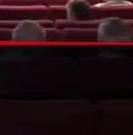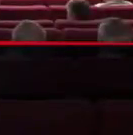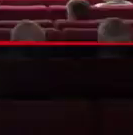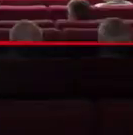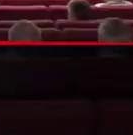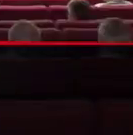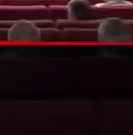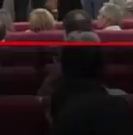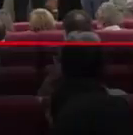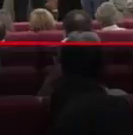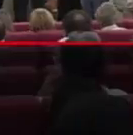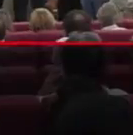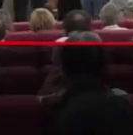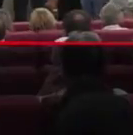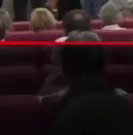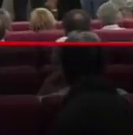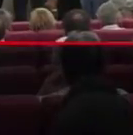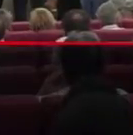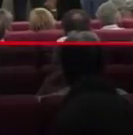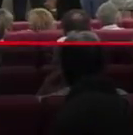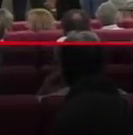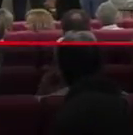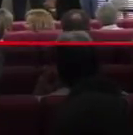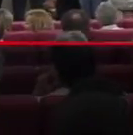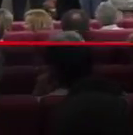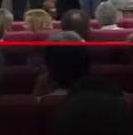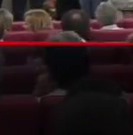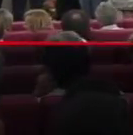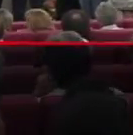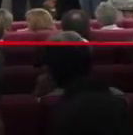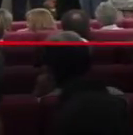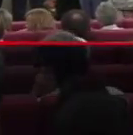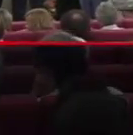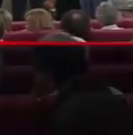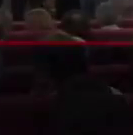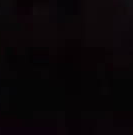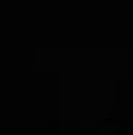Ekitaldia itxi duen hitzaldian Irene Pardok sektorearen irmotasuna azpimarratu du.